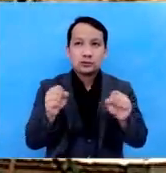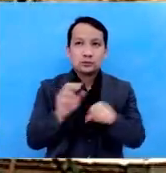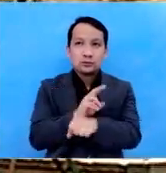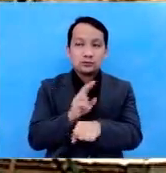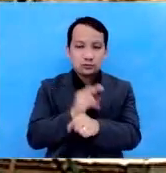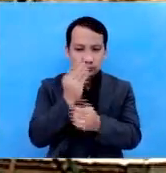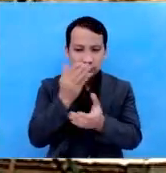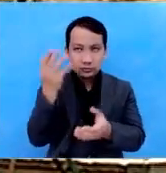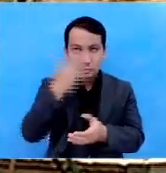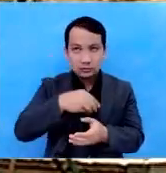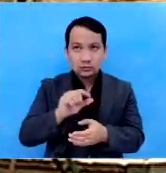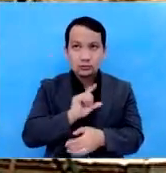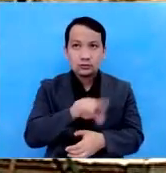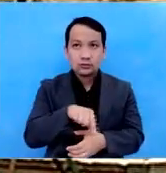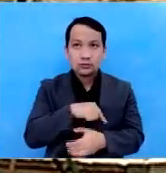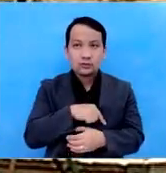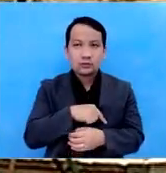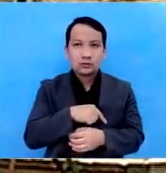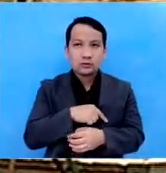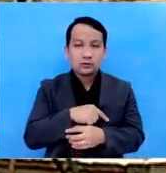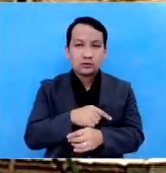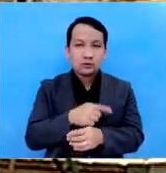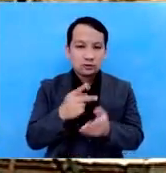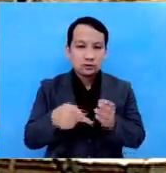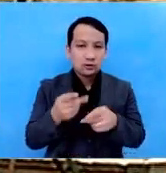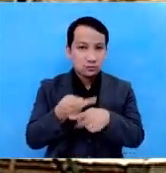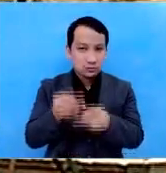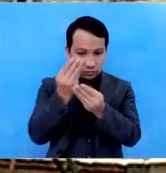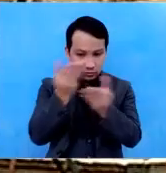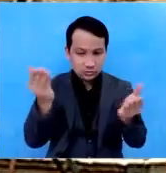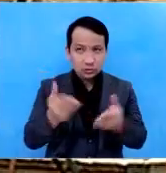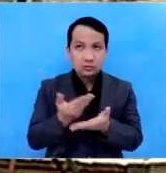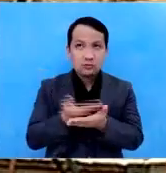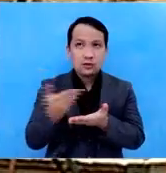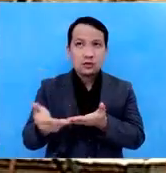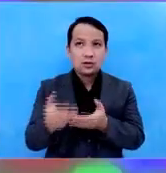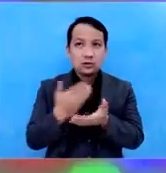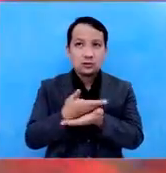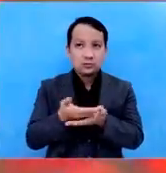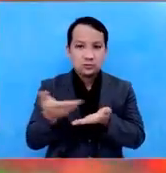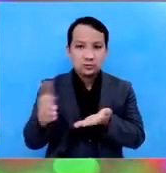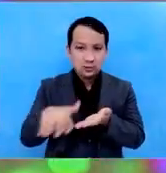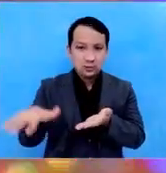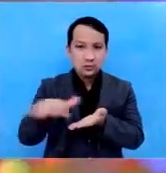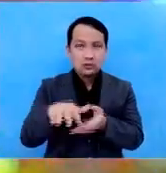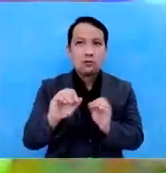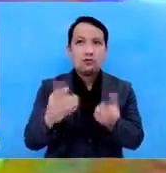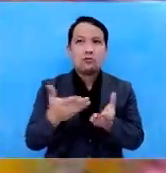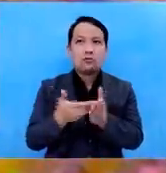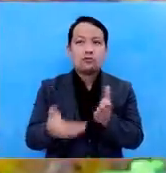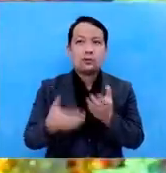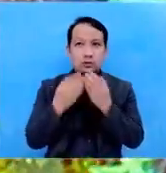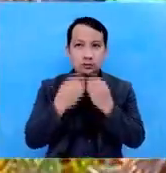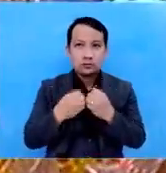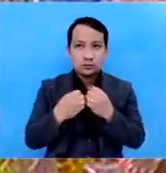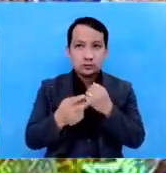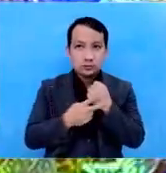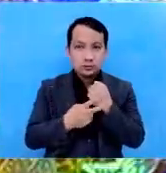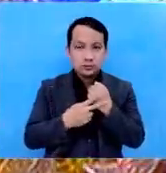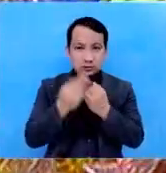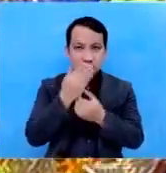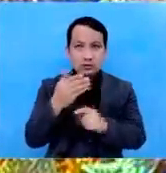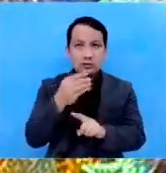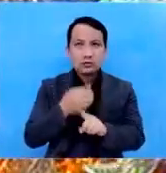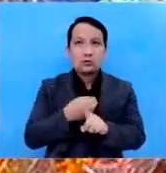ang kalidad ng mga produkto nila. At payo nila sa mga mimimili, mag-shopping na habang wala pang nagsisiksikan. October